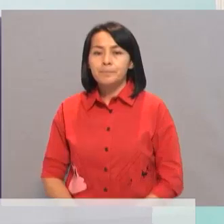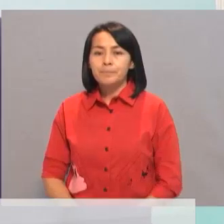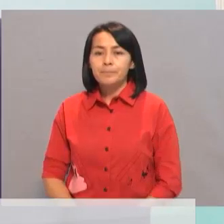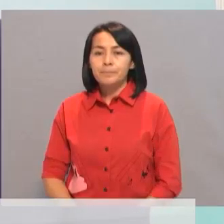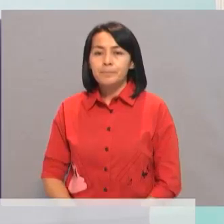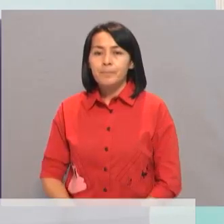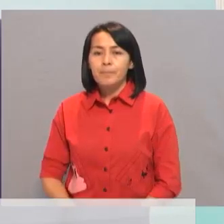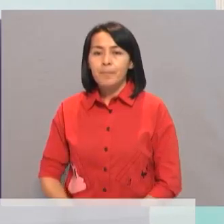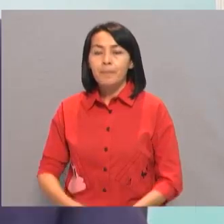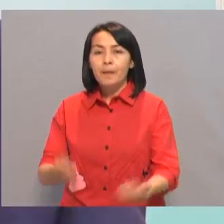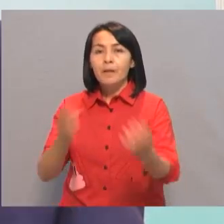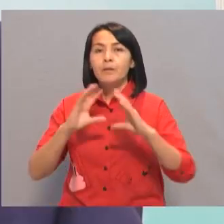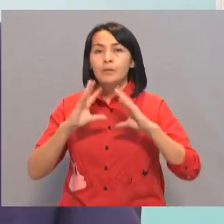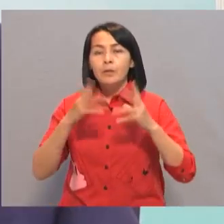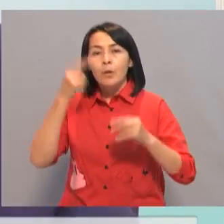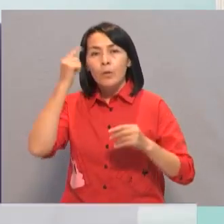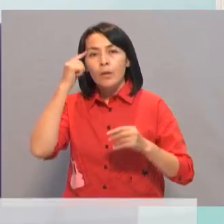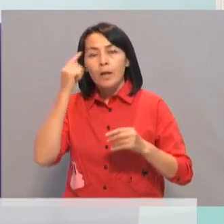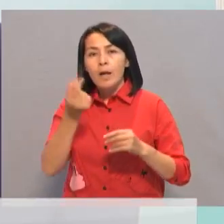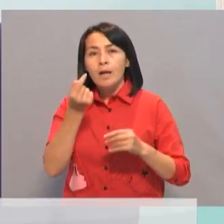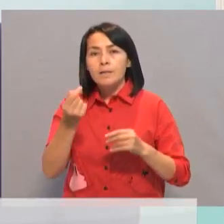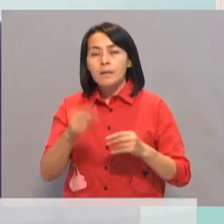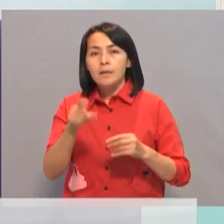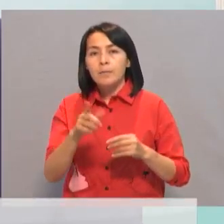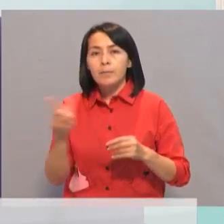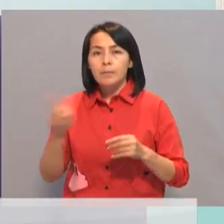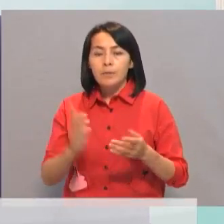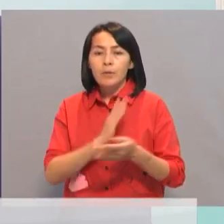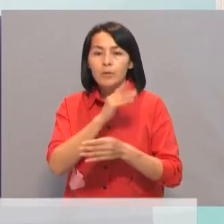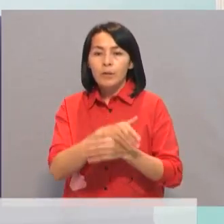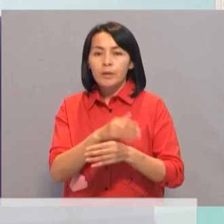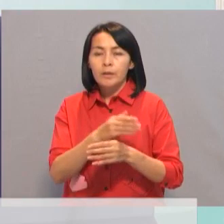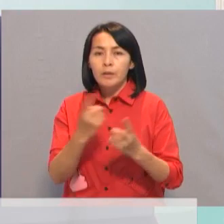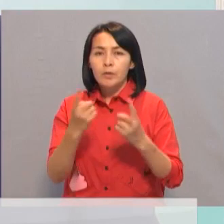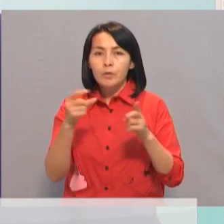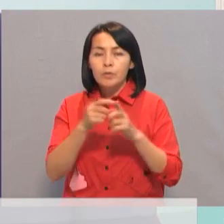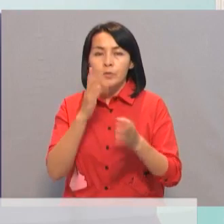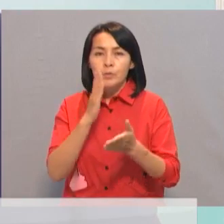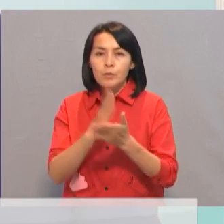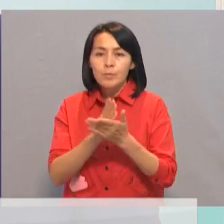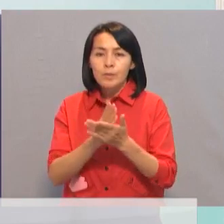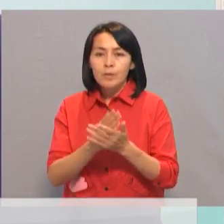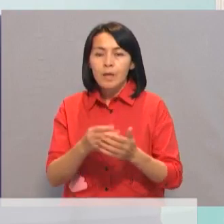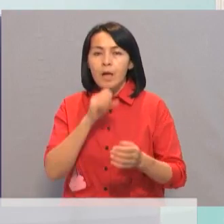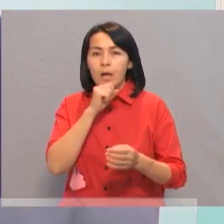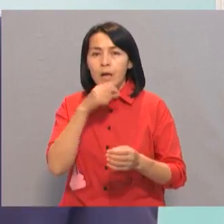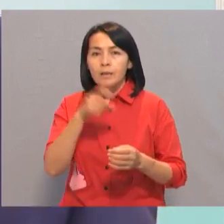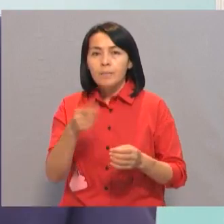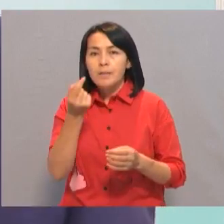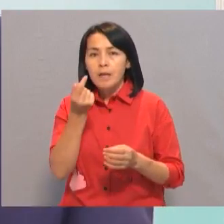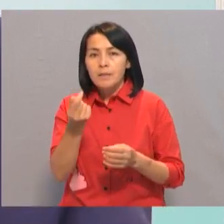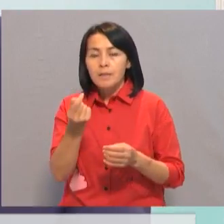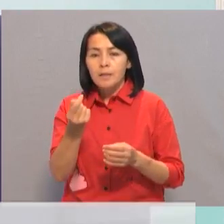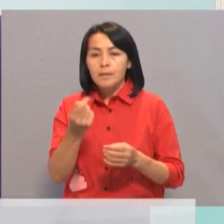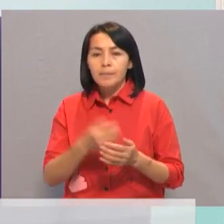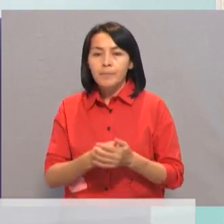Дүние ойлағанға шылық екен, адамдар бір-біріне қонақ екен деп. Мұқағалидің айтқаны бар, қарттарымыз азайып бара жатыр